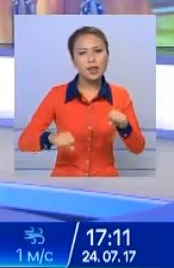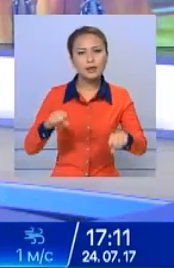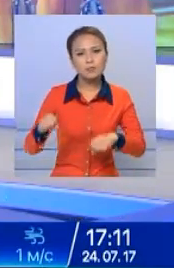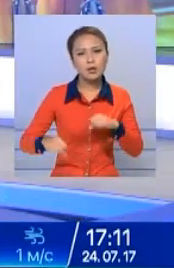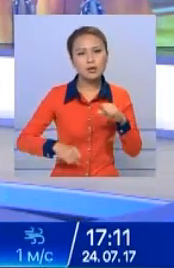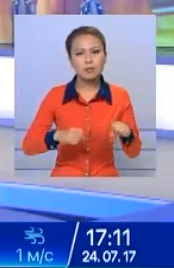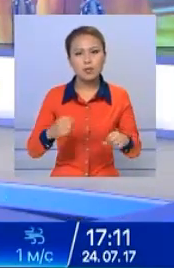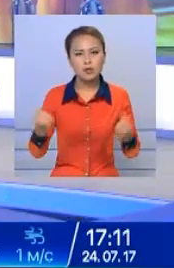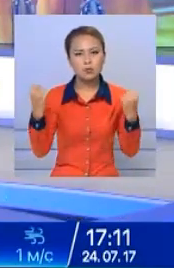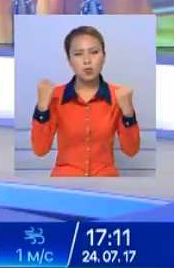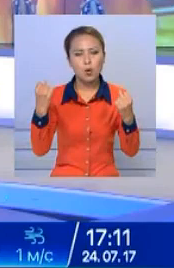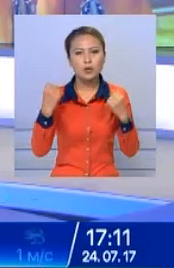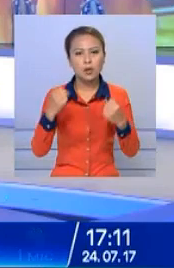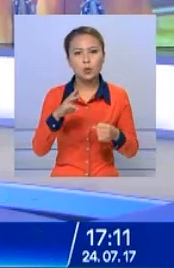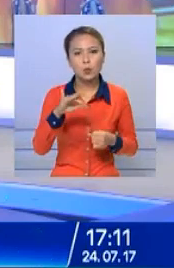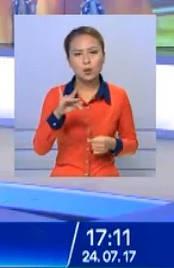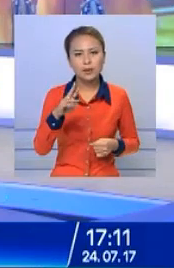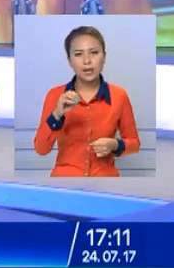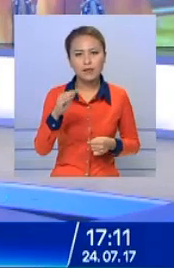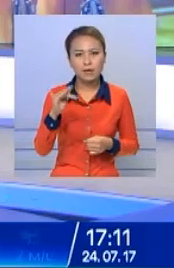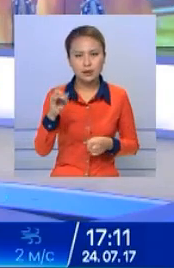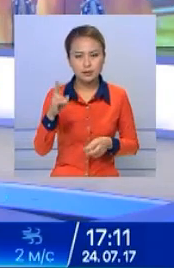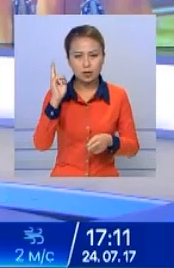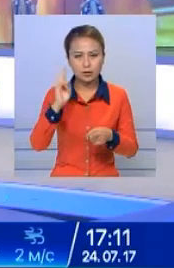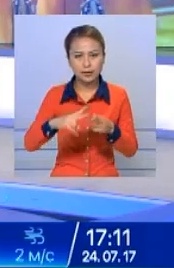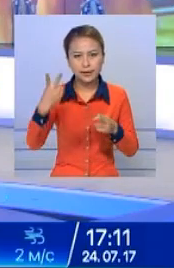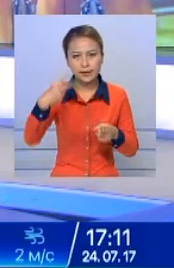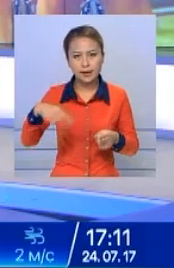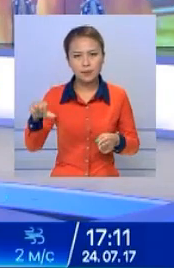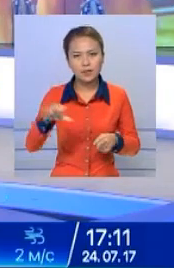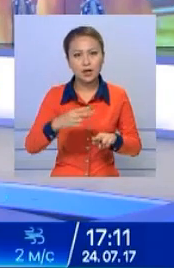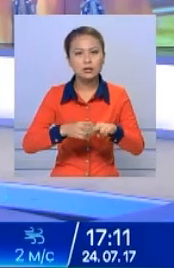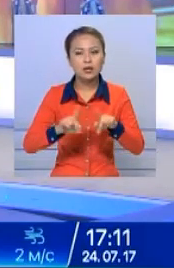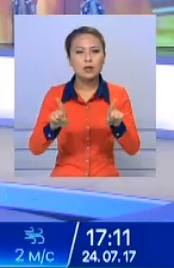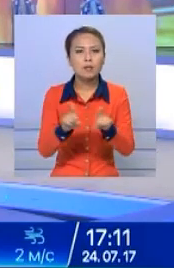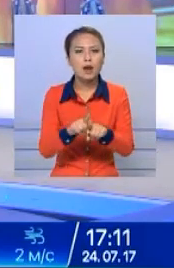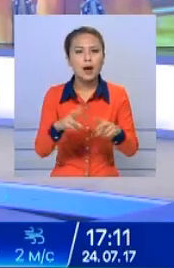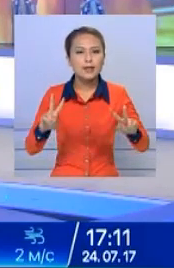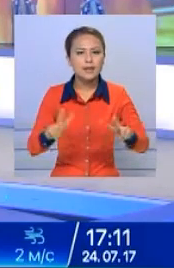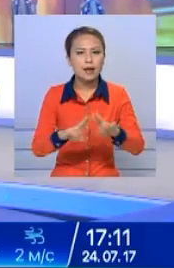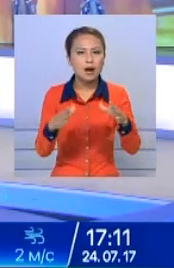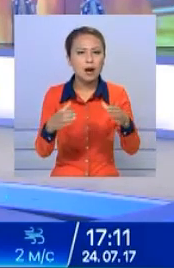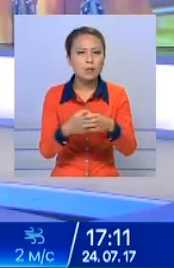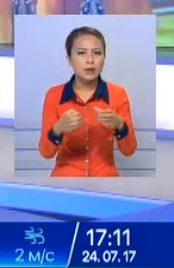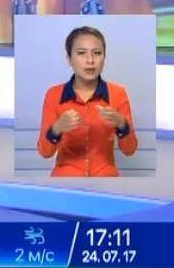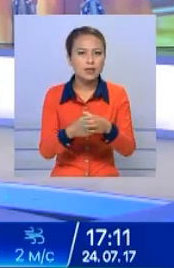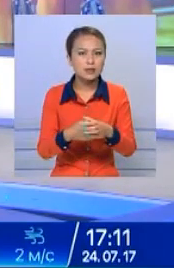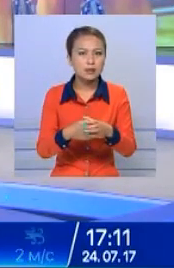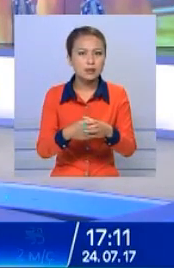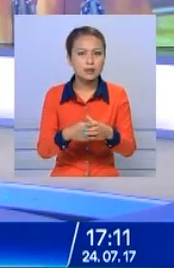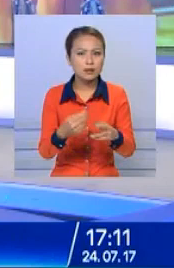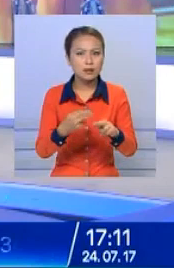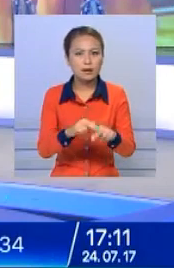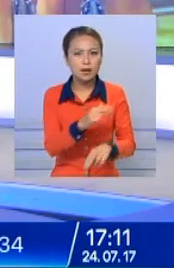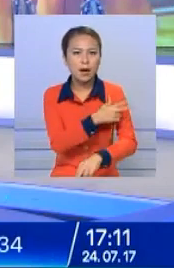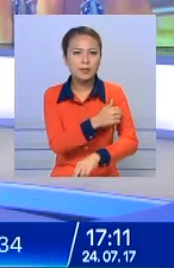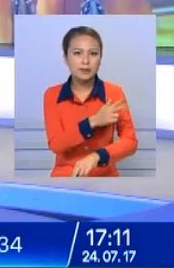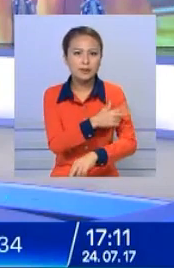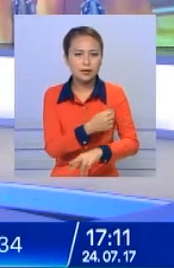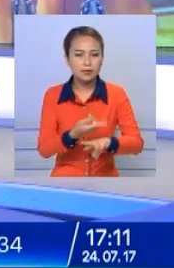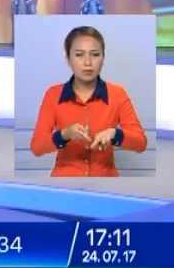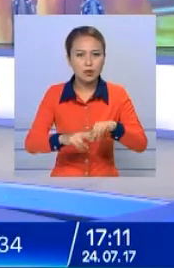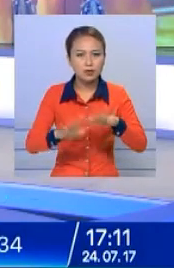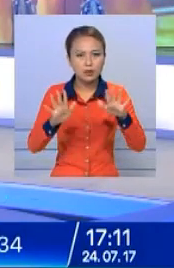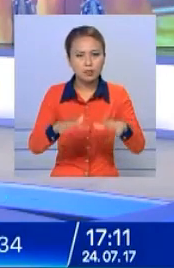Велоспорттан Тур де Франс көп күндігі мәресіне жетті. Екі аптаға созылған Гранд Турда Астана командасының капитаны Фабио Ару 5-ші орынға